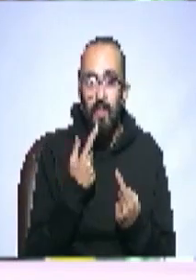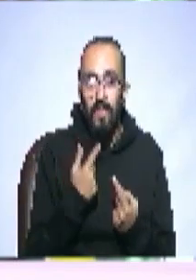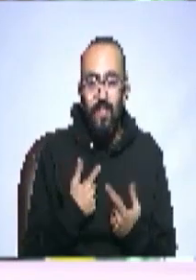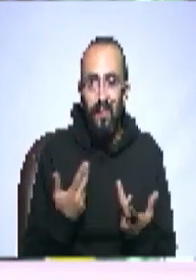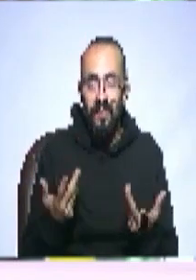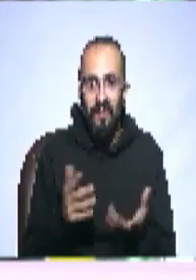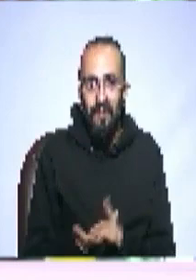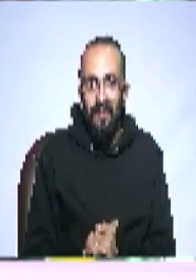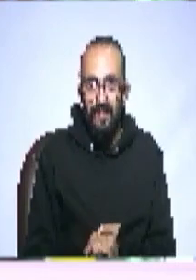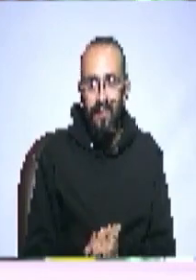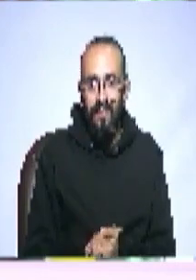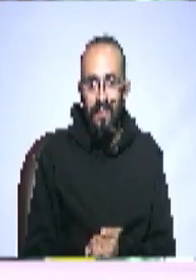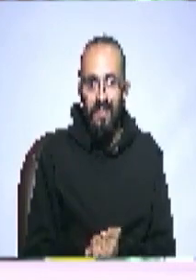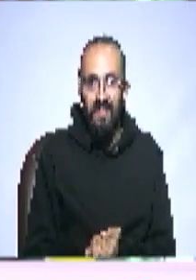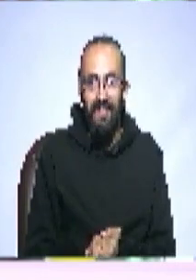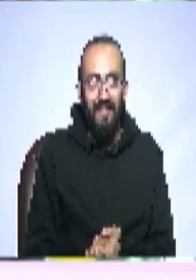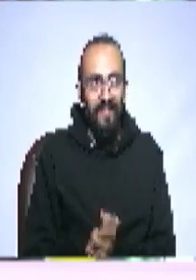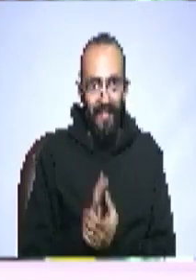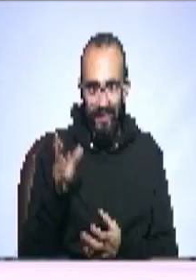ايه اعتقد مودك ظبط دلوقتي.